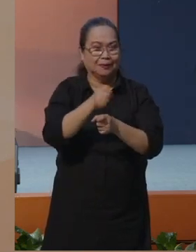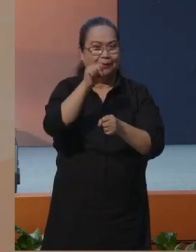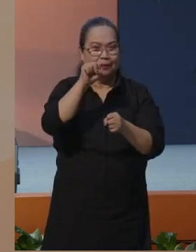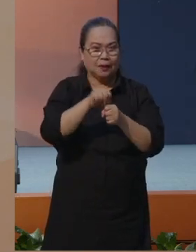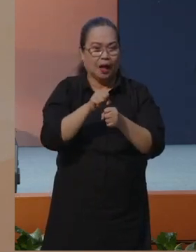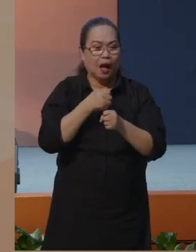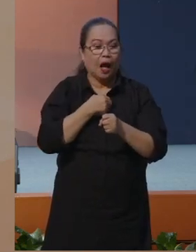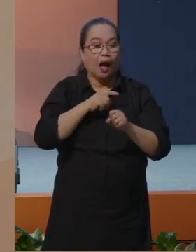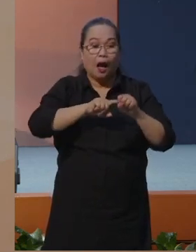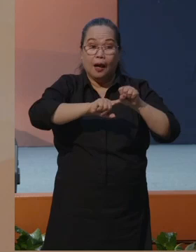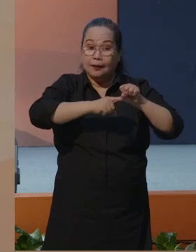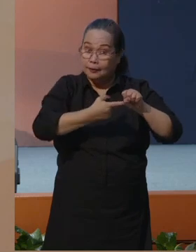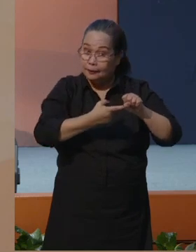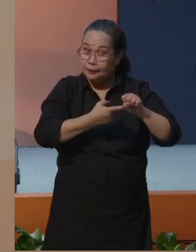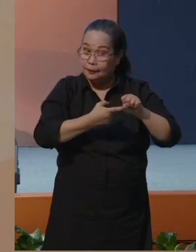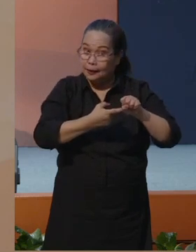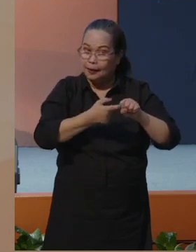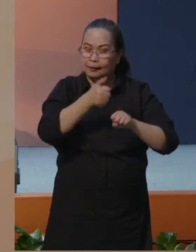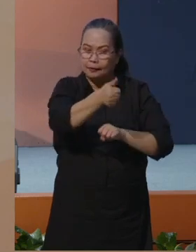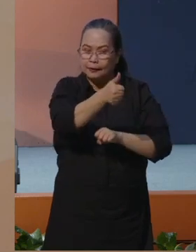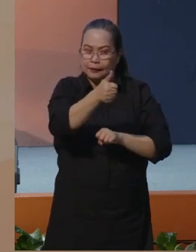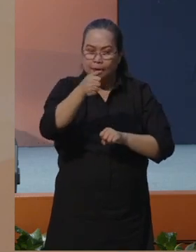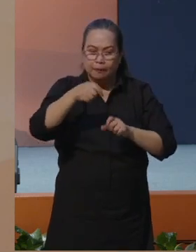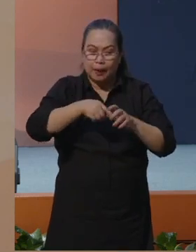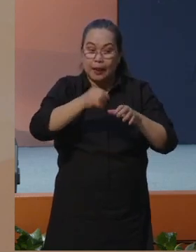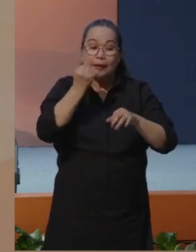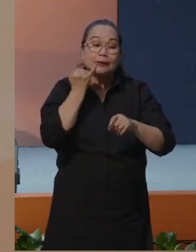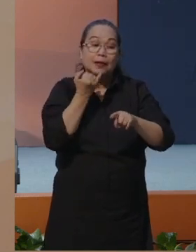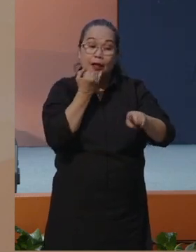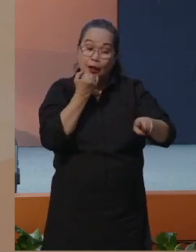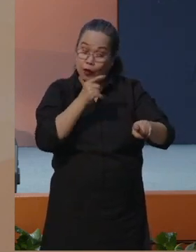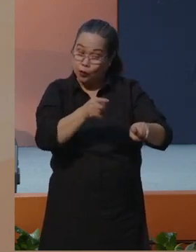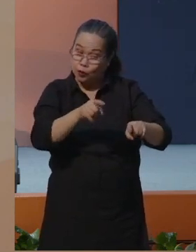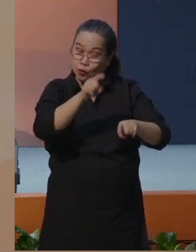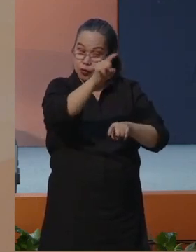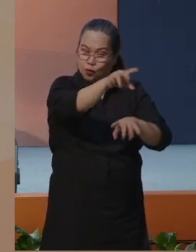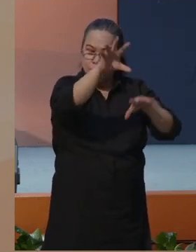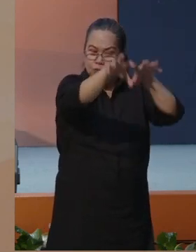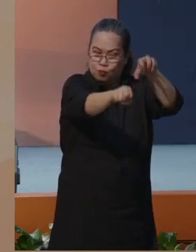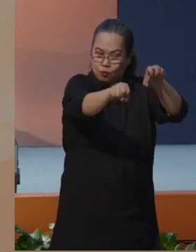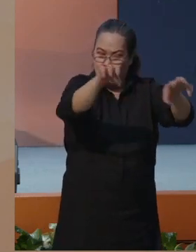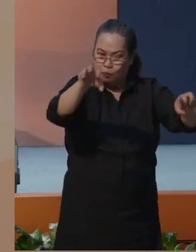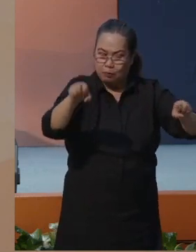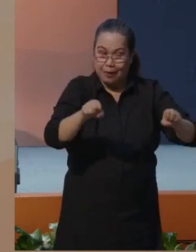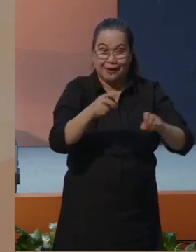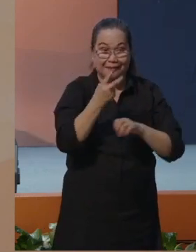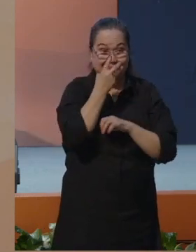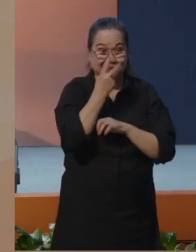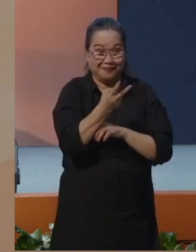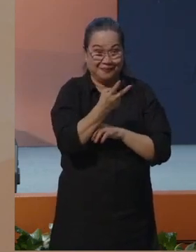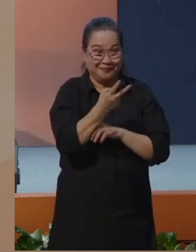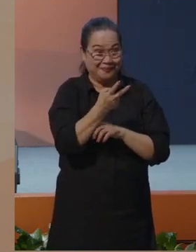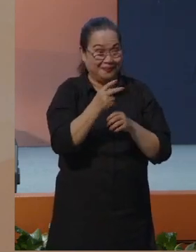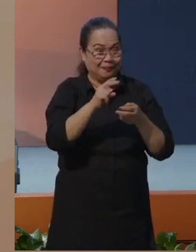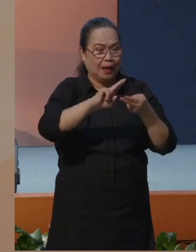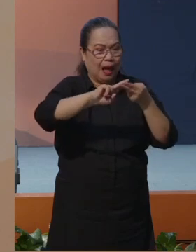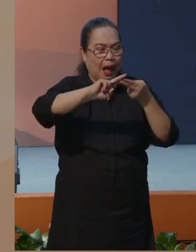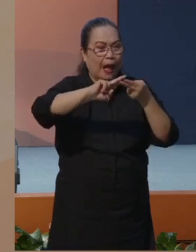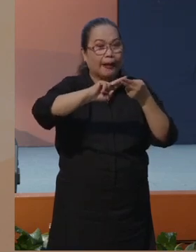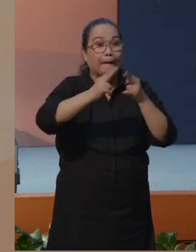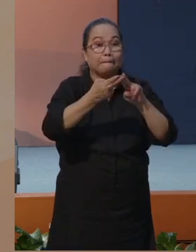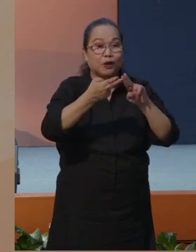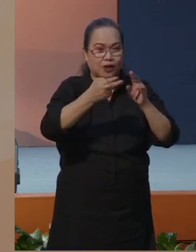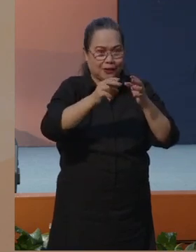nila uumpisahan yung kanilang pananakop ng Promised Land. Pasinin ninyo, hindi ba sa Numbers 13